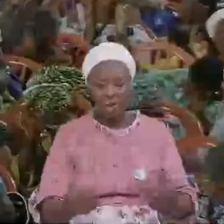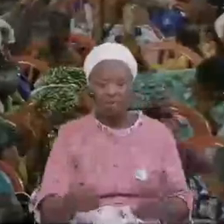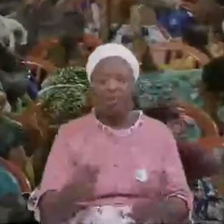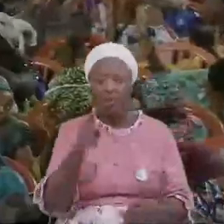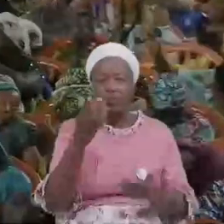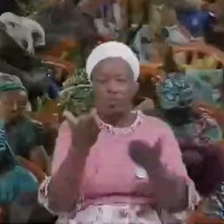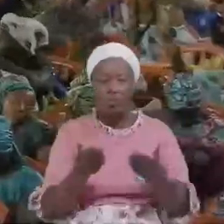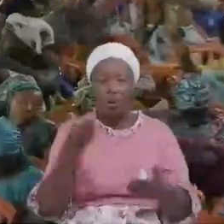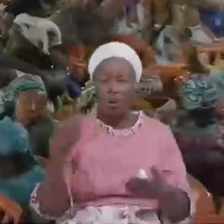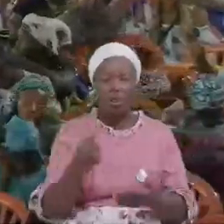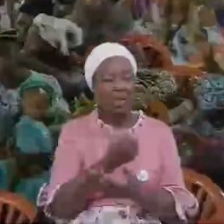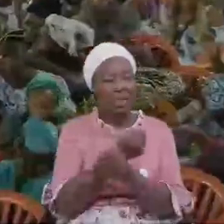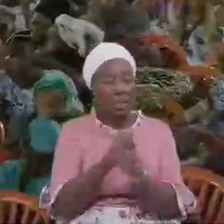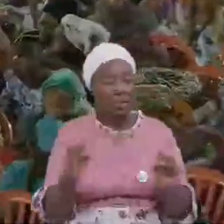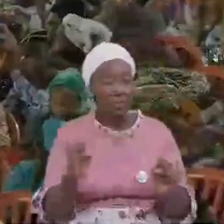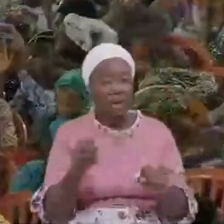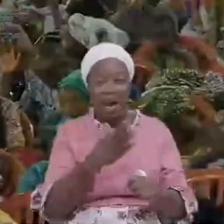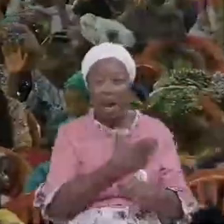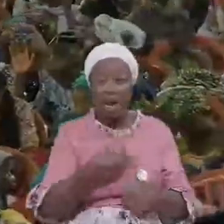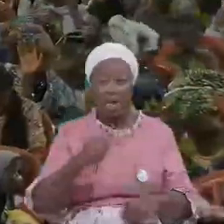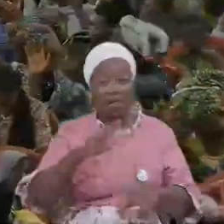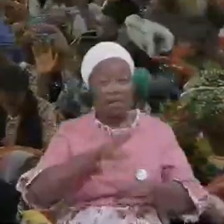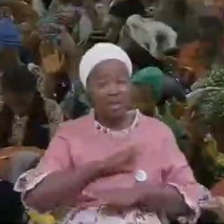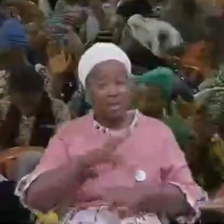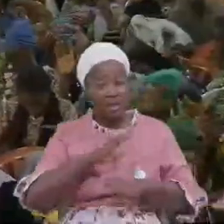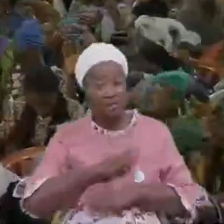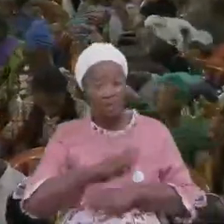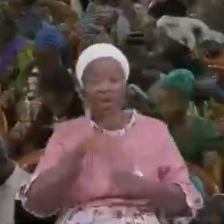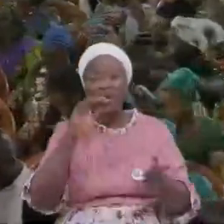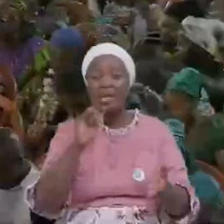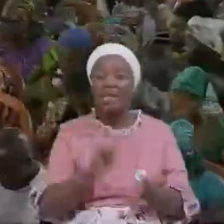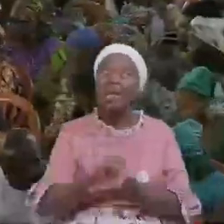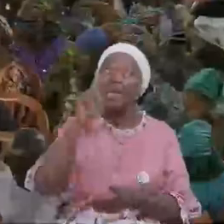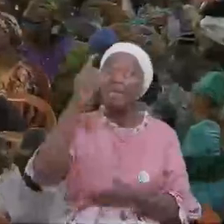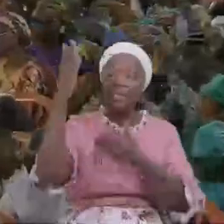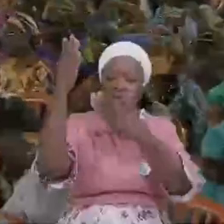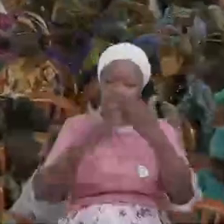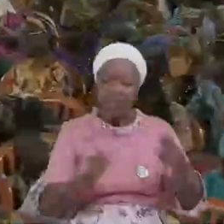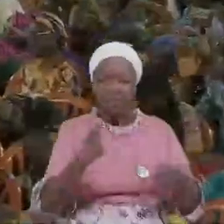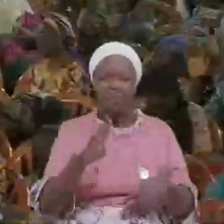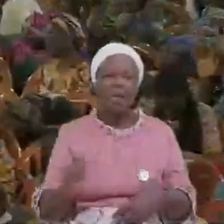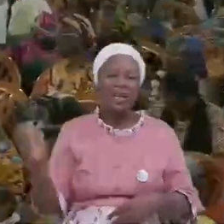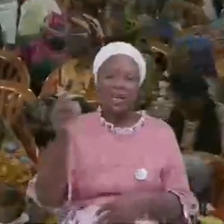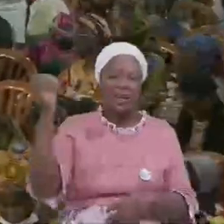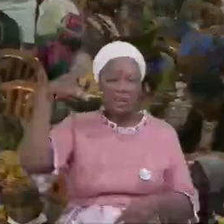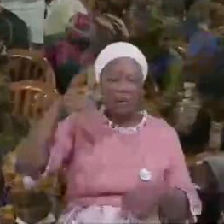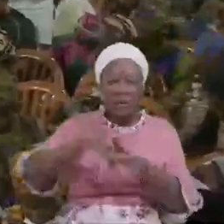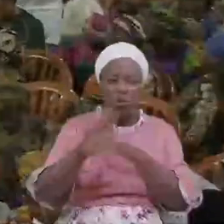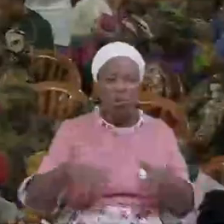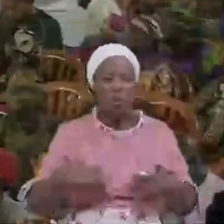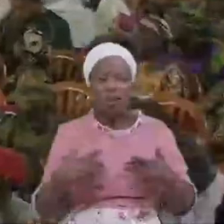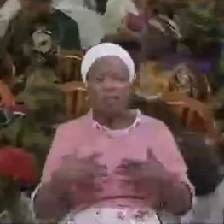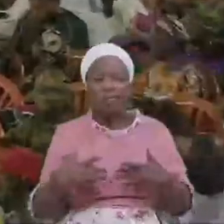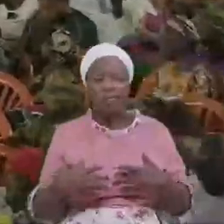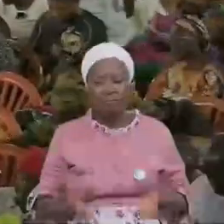le salut, la satisfaction qu'il apporte par la grâce dans votre vie.